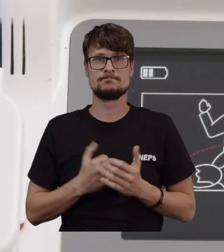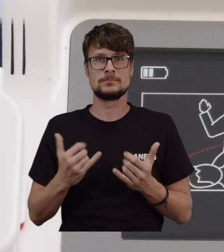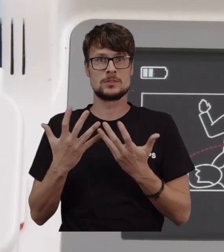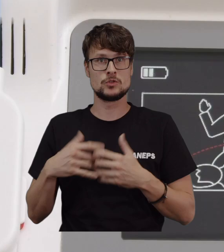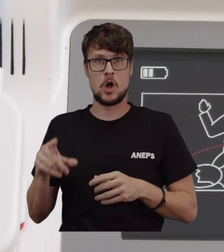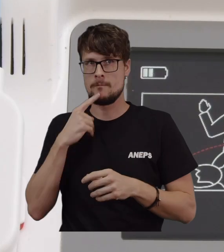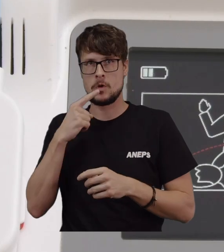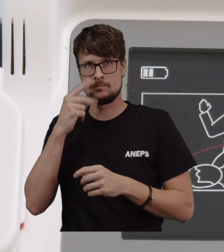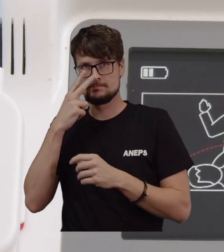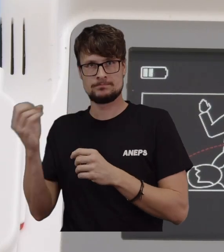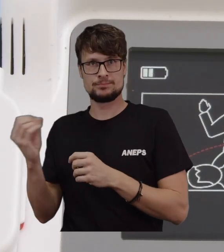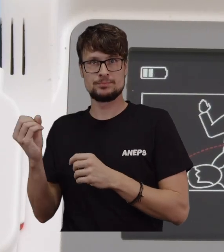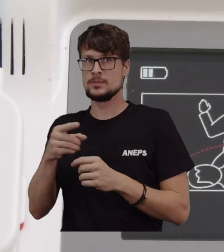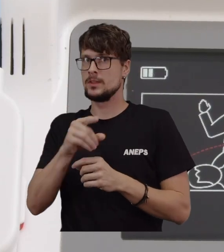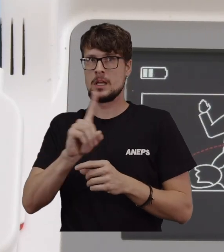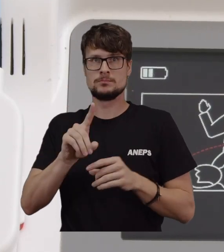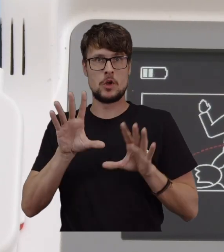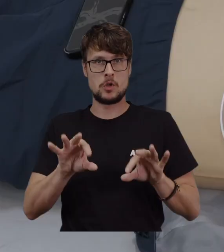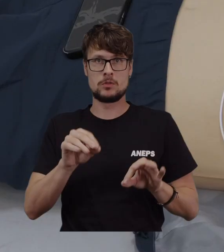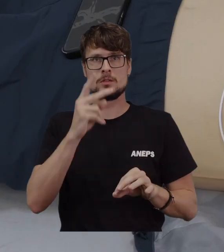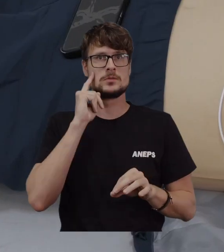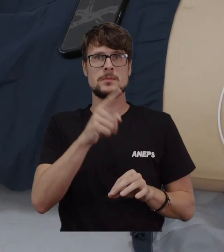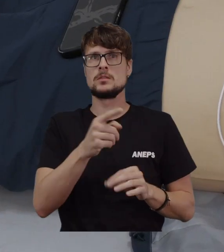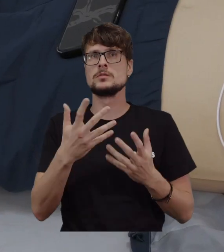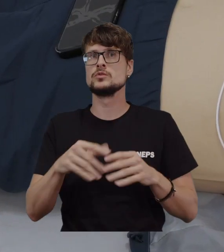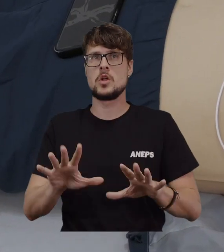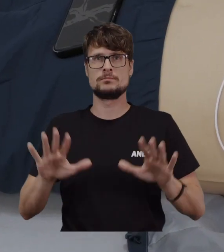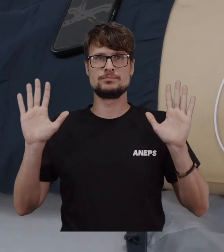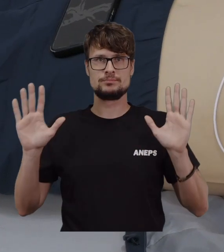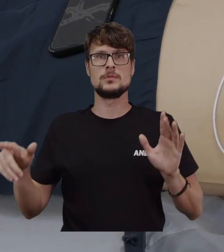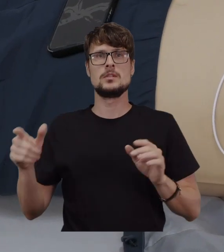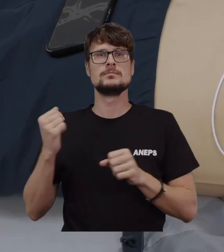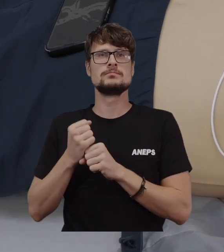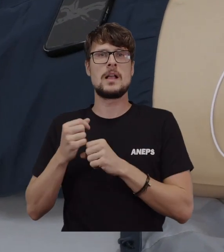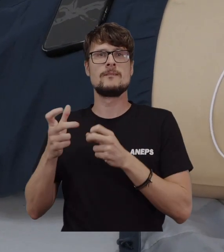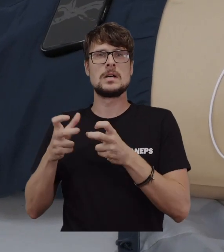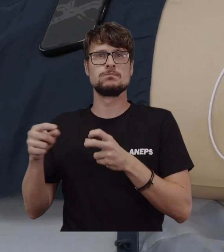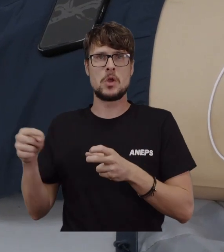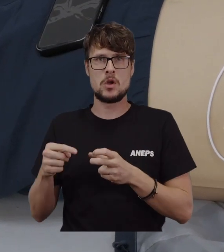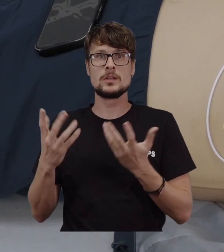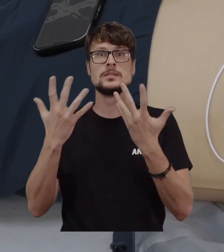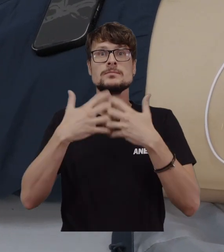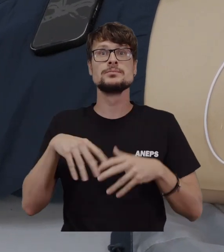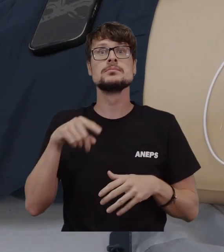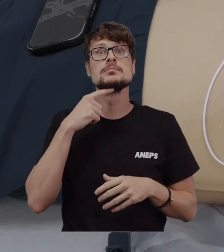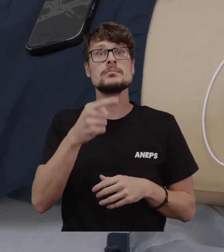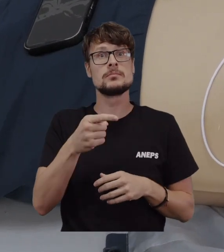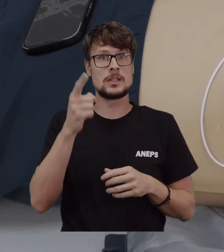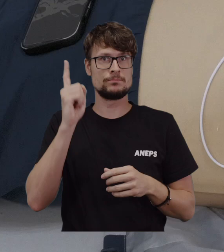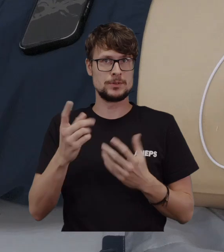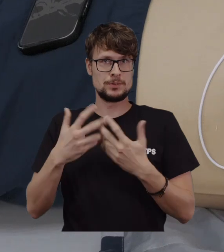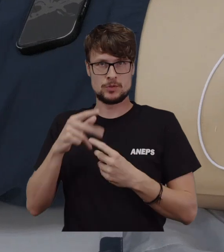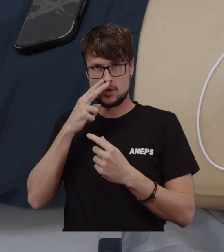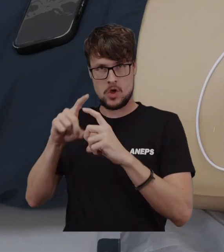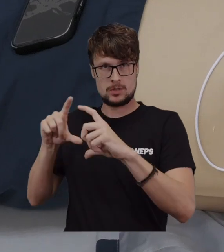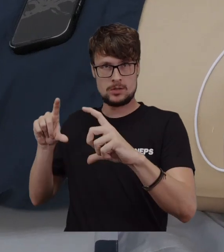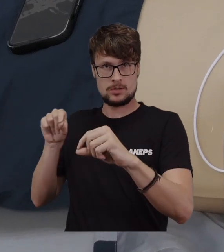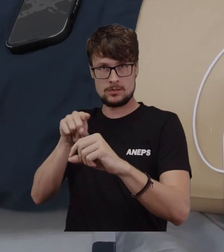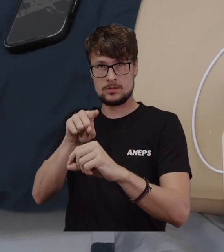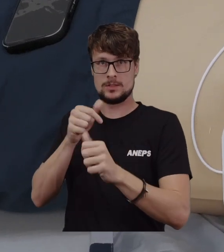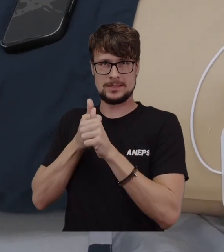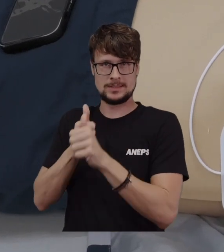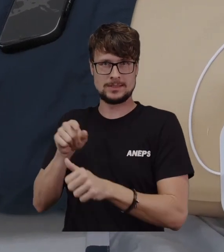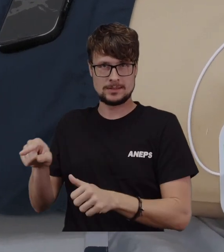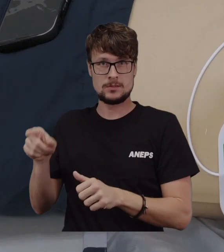Nedotýkajte sa pacienta. Rytmus sa analyzuje. Keď nás AED vyzve, aby sme sa nedotýkali pacienta, lebo